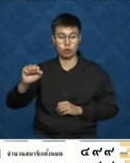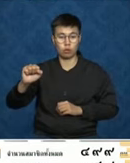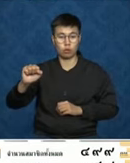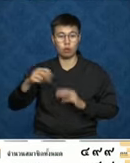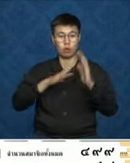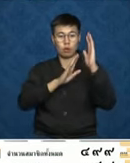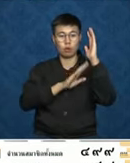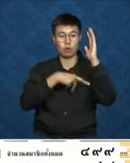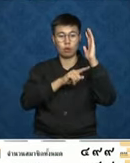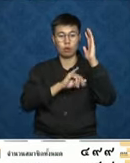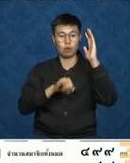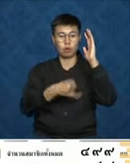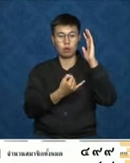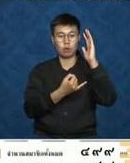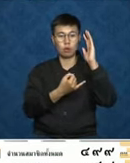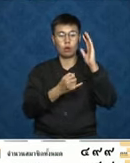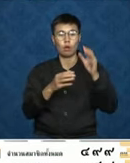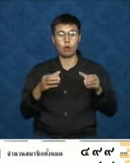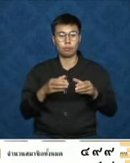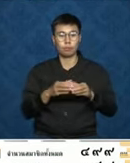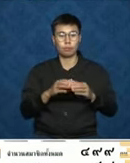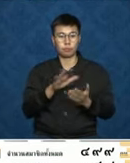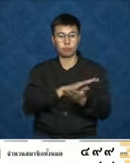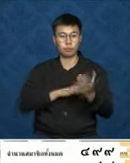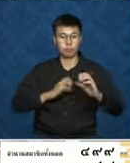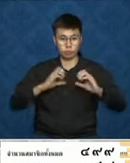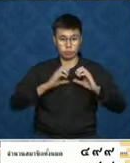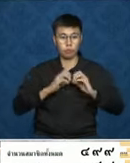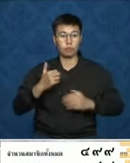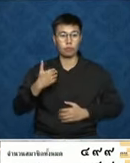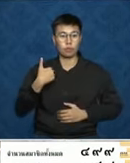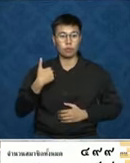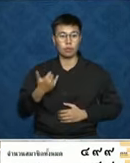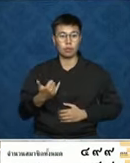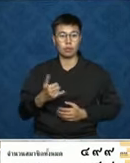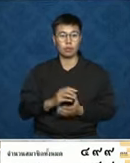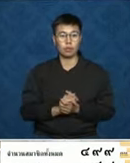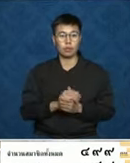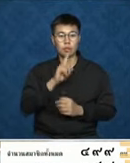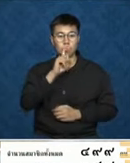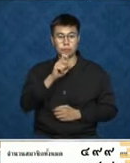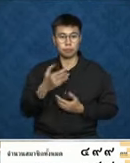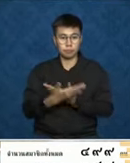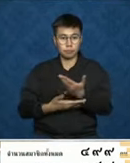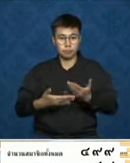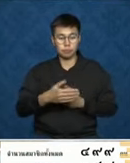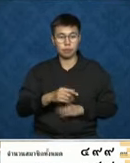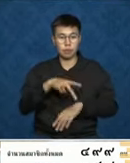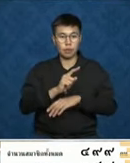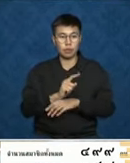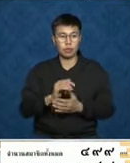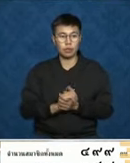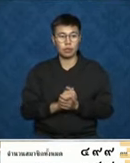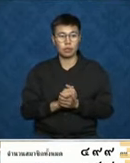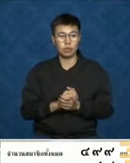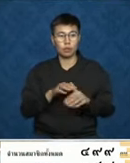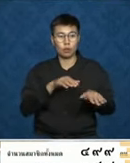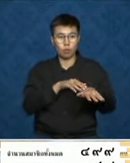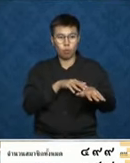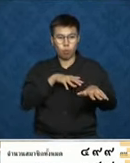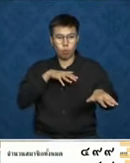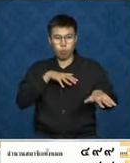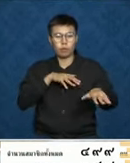ประจวบคิติขันธ์พรรคภูมิใจไทยครับวันนี้ผมมีเรื่องมาหารือกับท่านประธาน 1เรื่องครับเรื่องการจราจรติดขัดหลาย